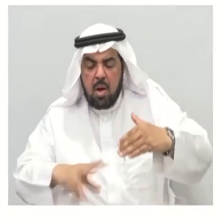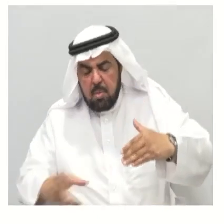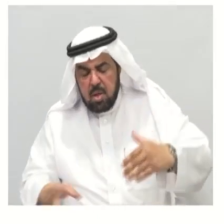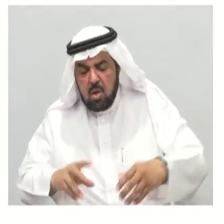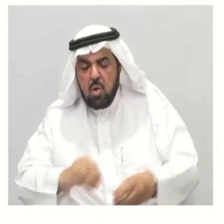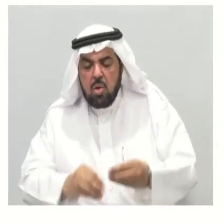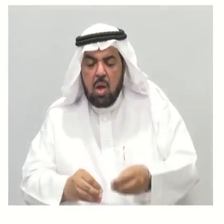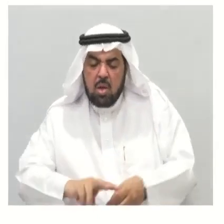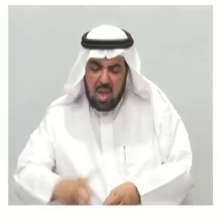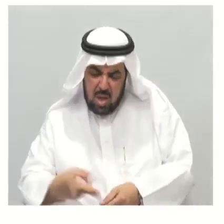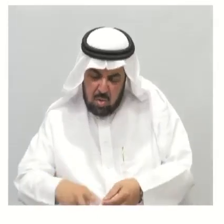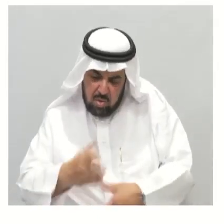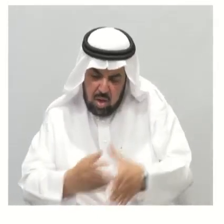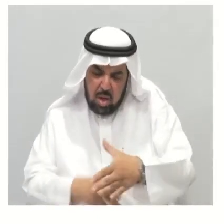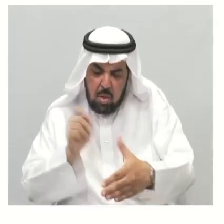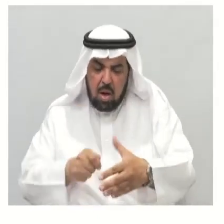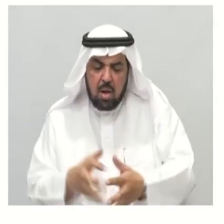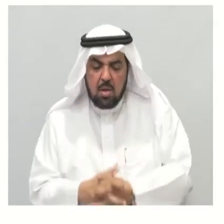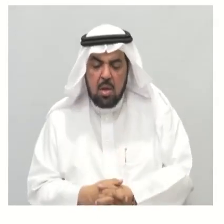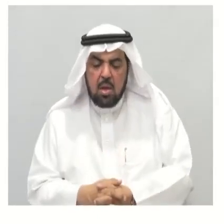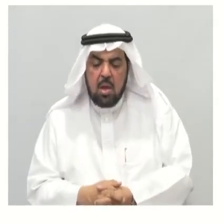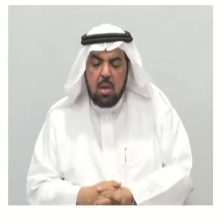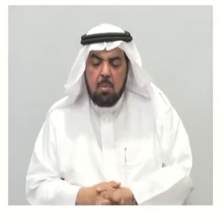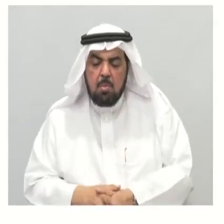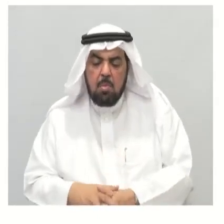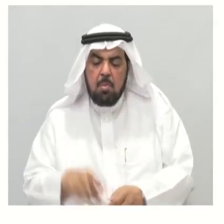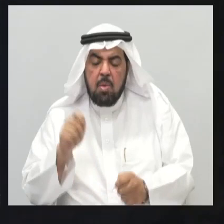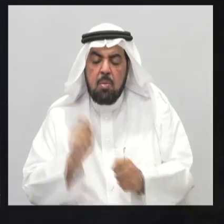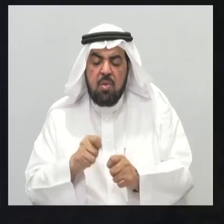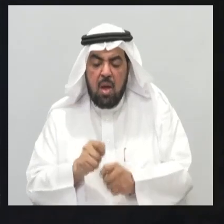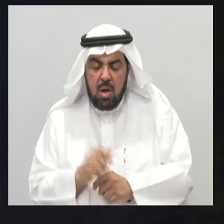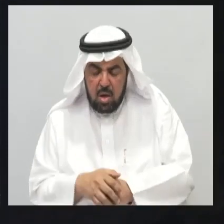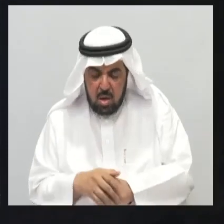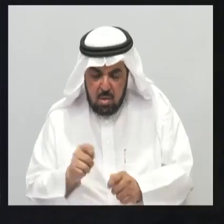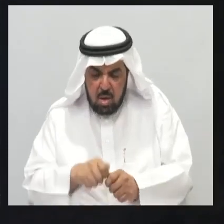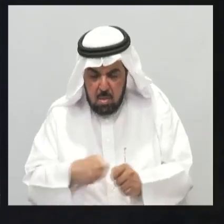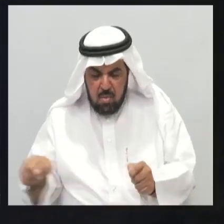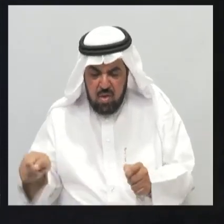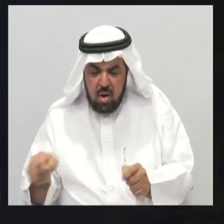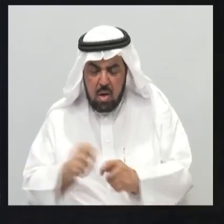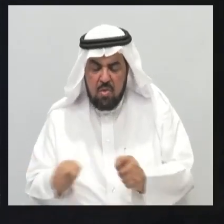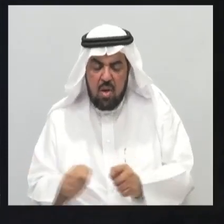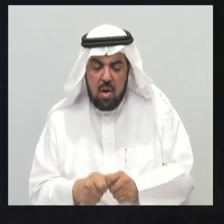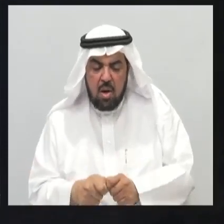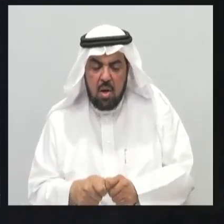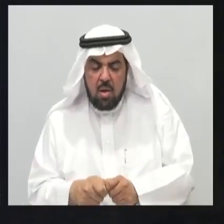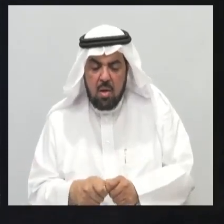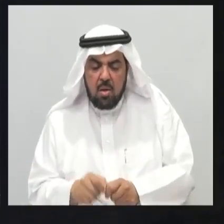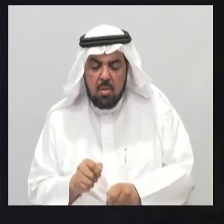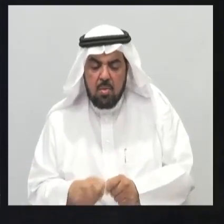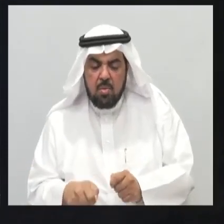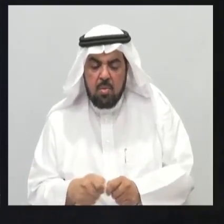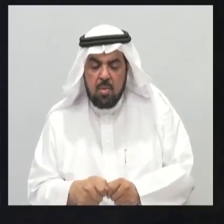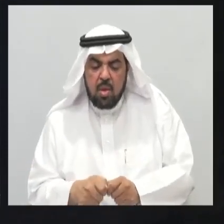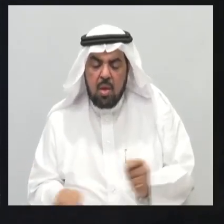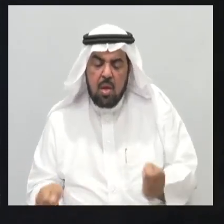في تركيبها الأصلي. بفعل ماذا؟ ماذا حدث للخشب حتى يصبح رماد؟ ممتاز،